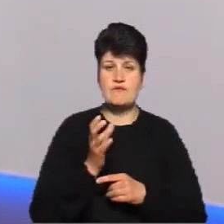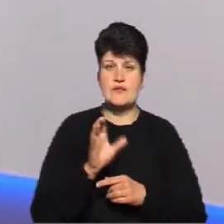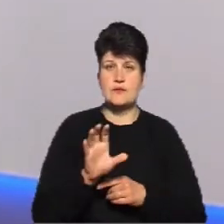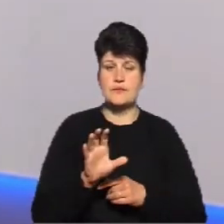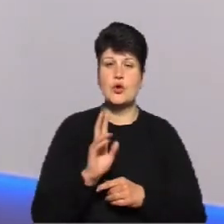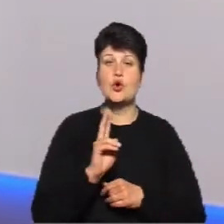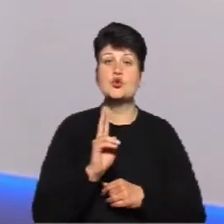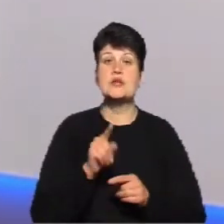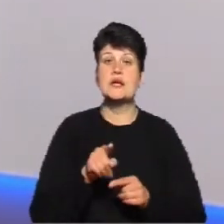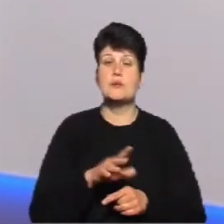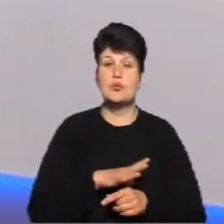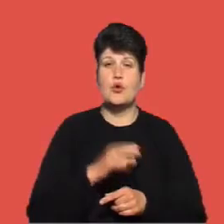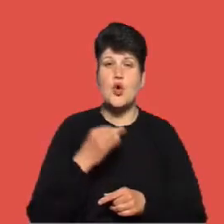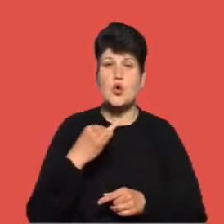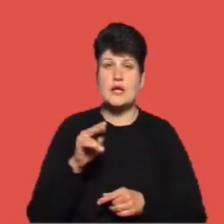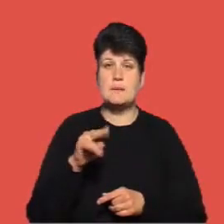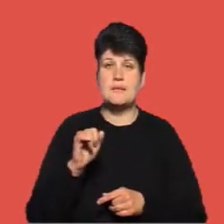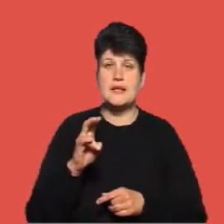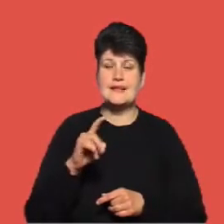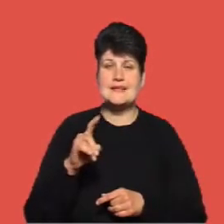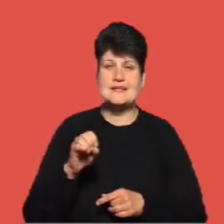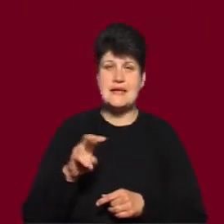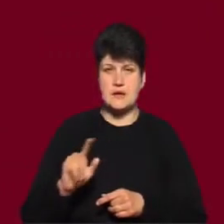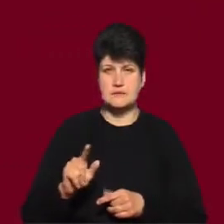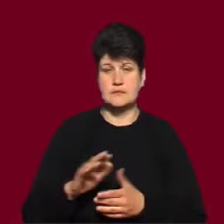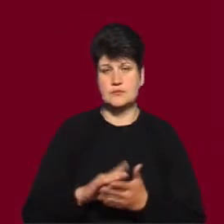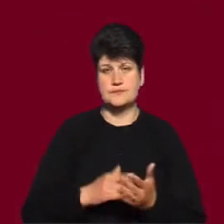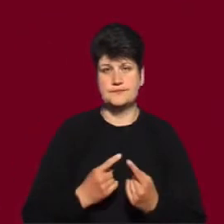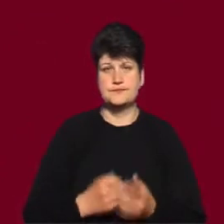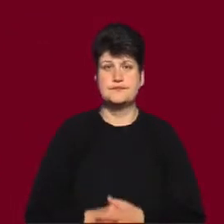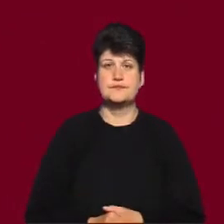був, то Йоанн Пінзель, а тоді продовжимо розмовляти.